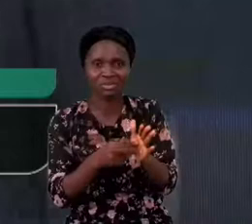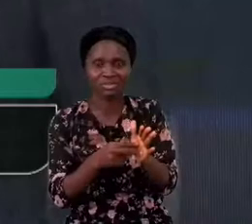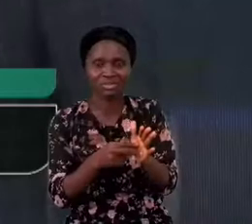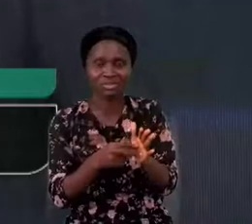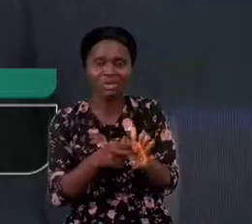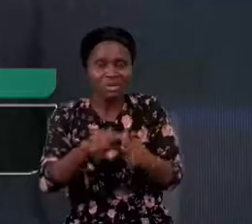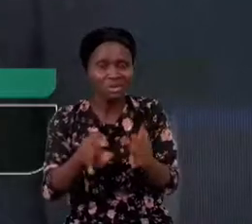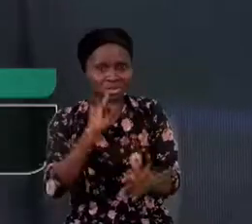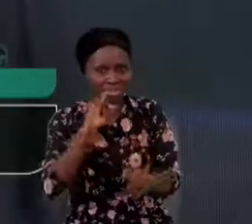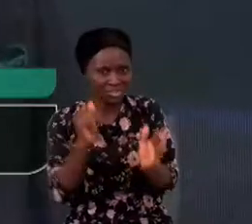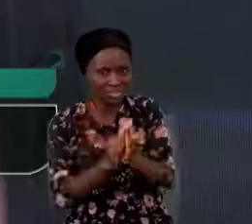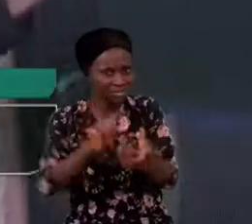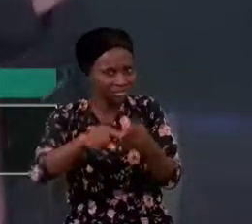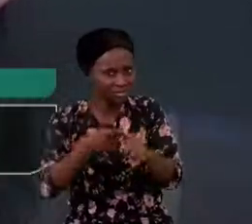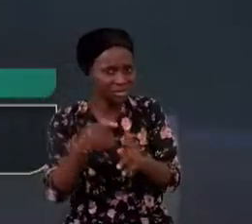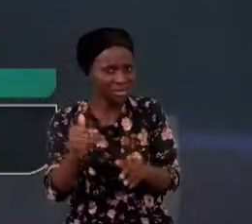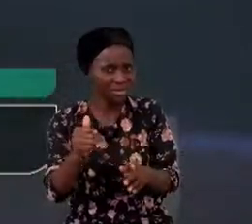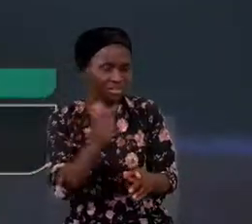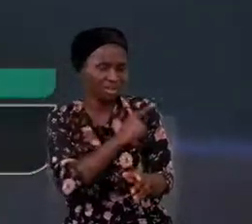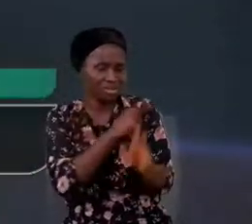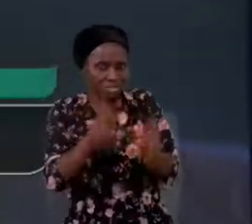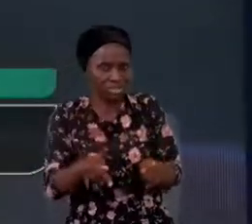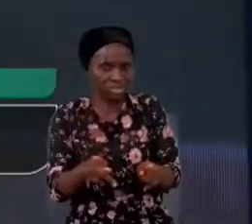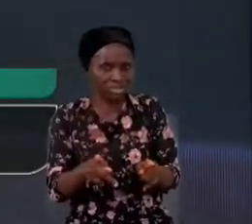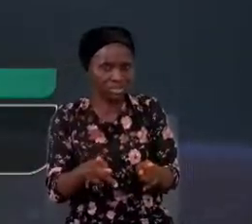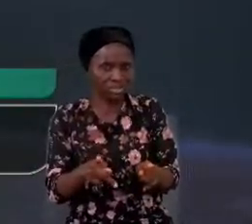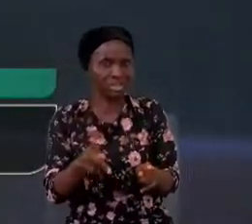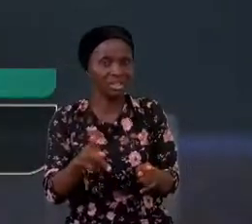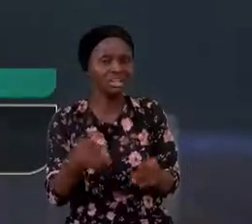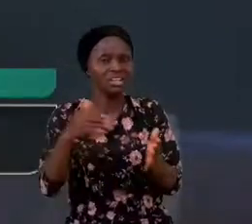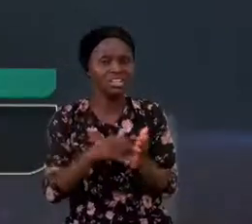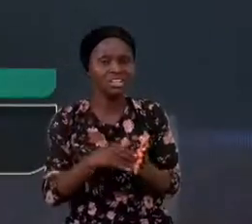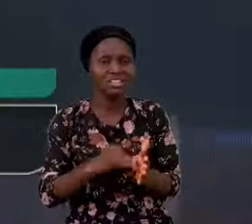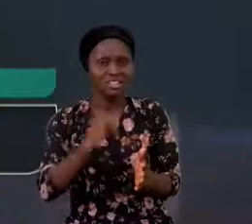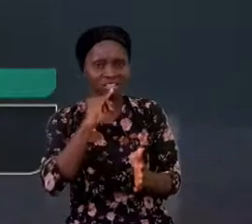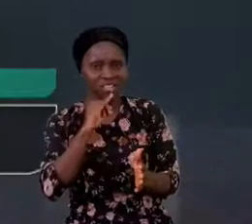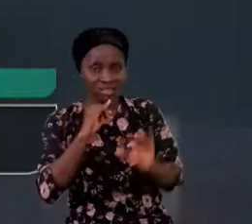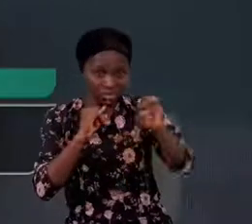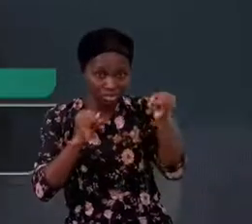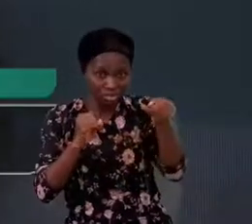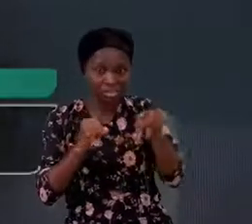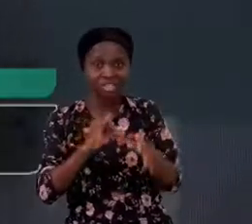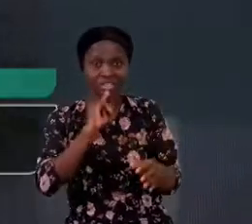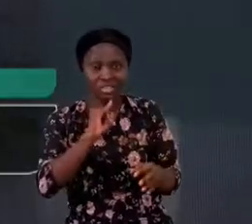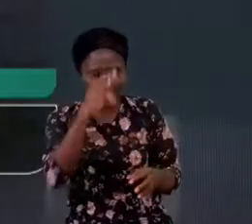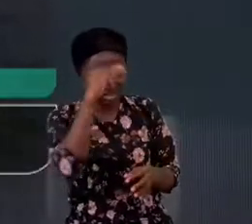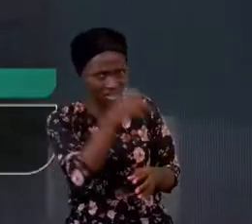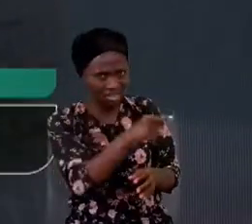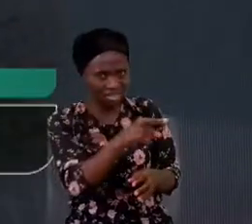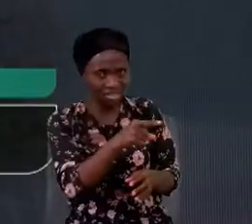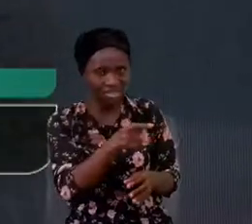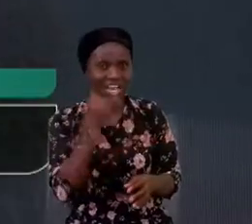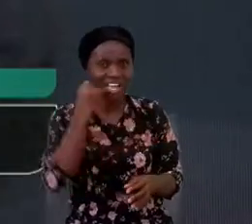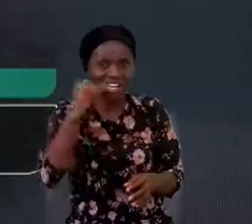ami-là? Il est juste. Il considère les choses de façon appropriée. Il est juste dans